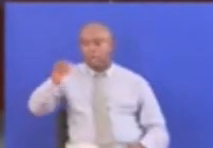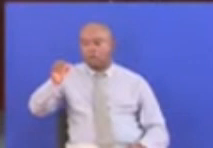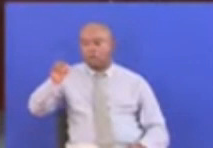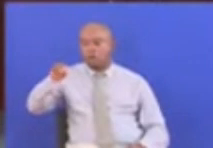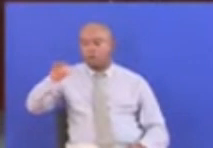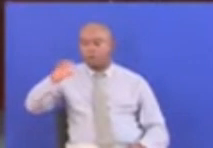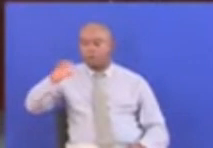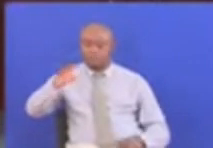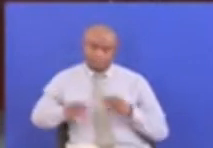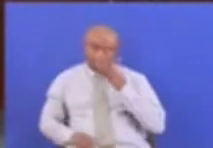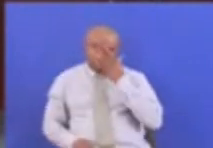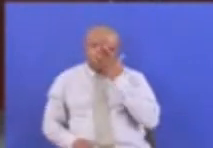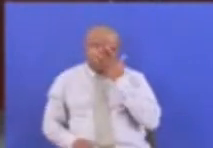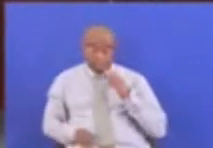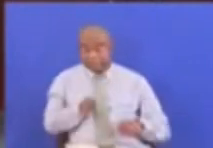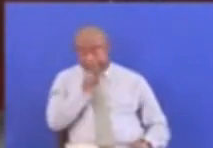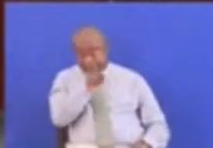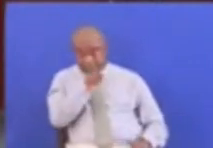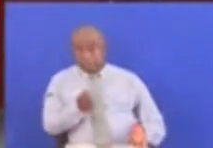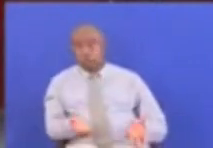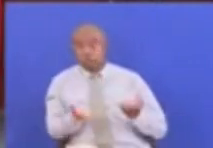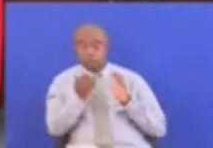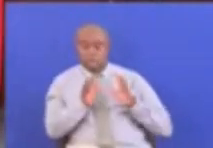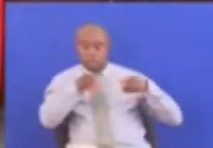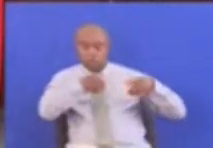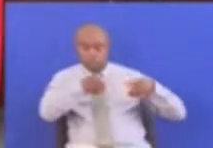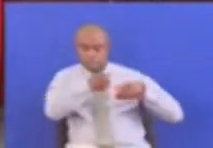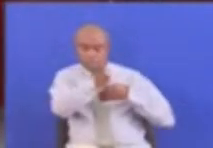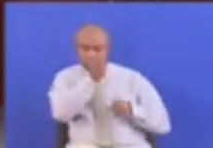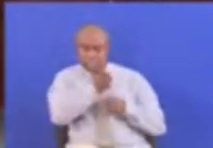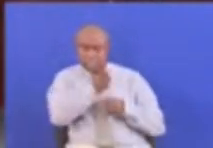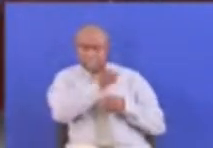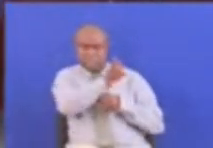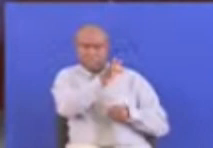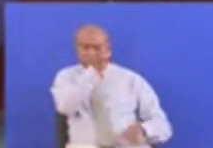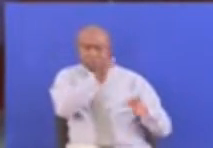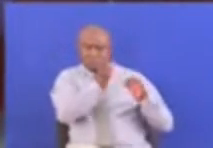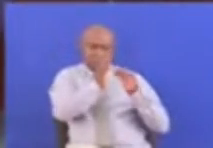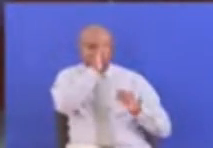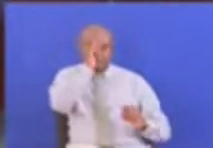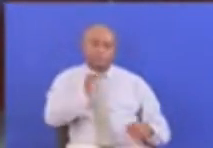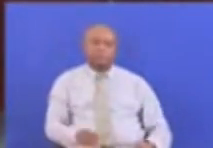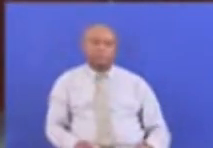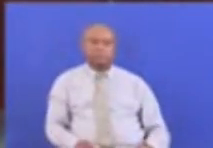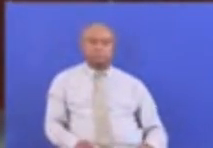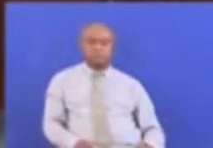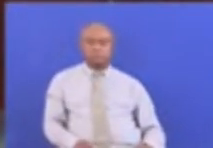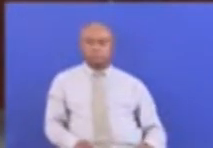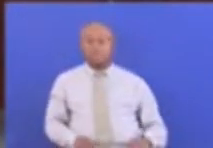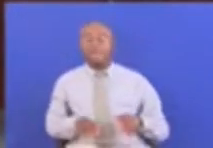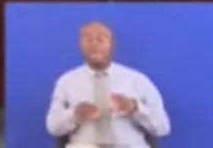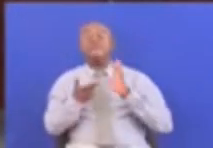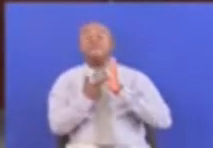ni kuwezesha tume na kufanya kazi zao kwa ufanisi zaidi. Kwa mfano Mheshimiwa